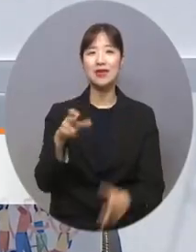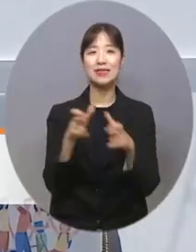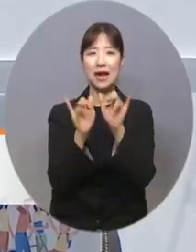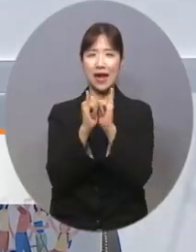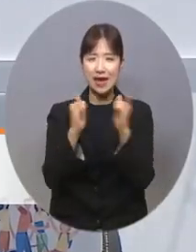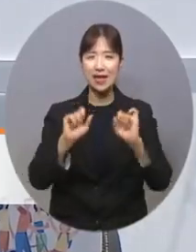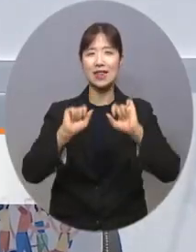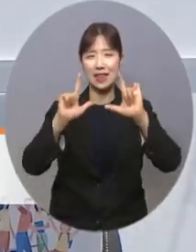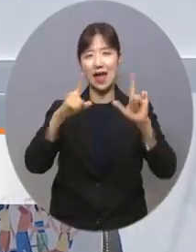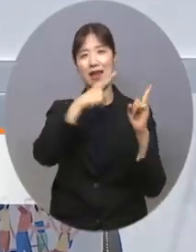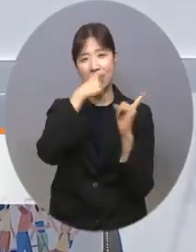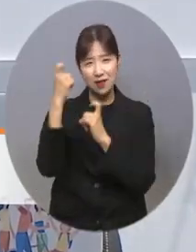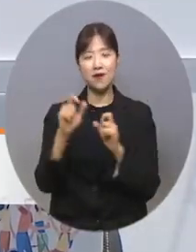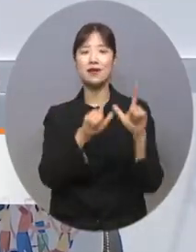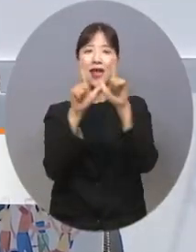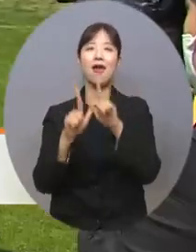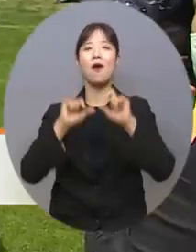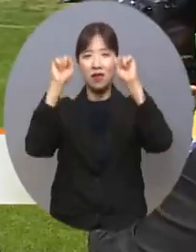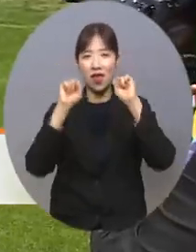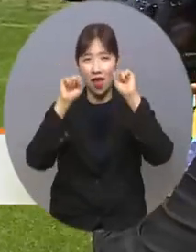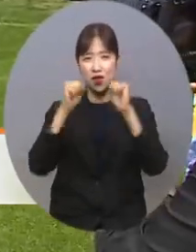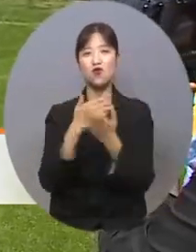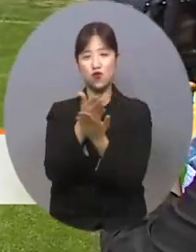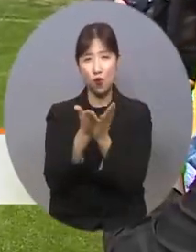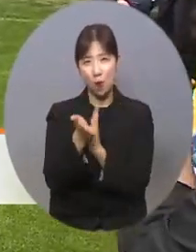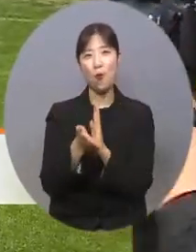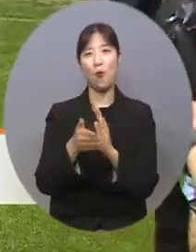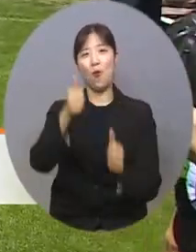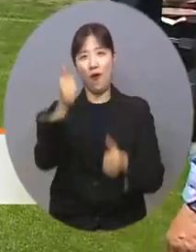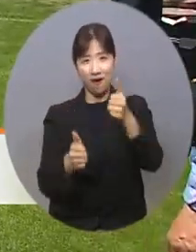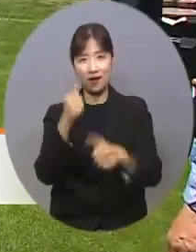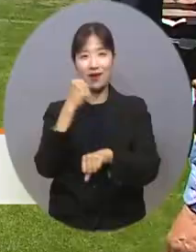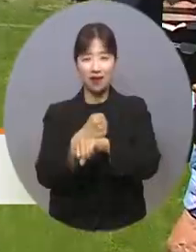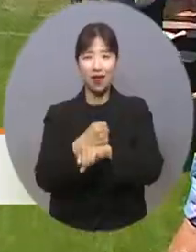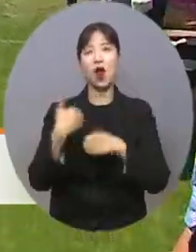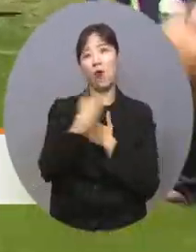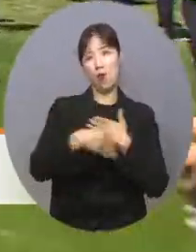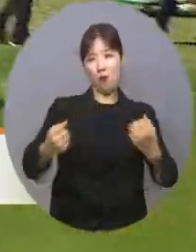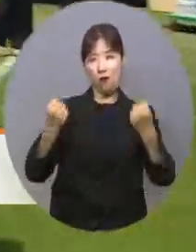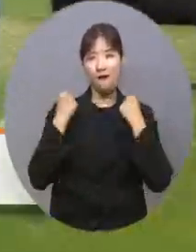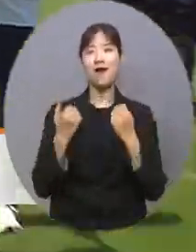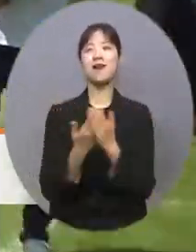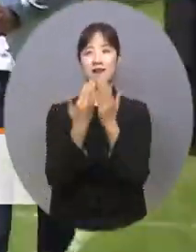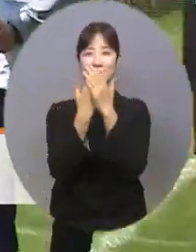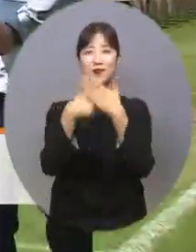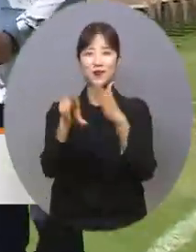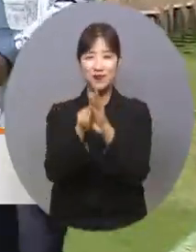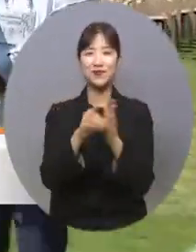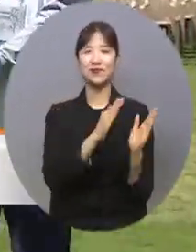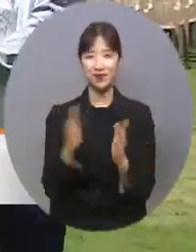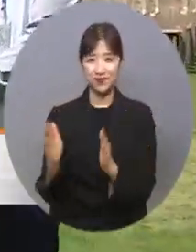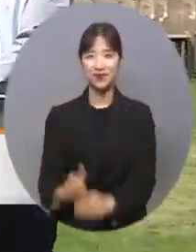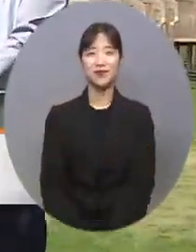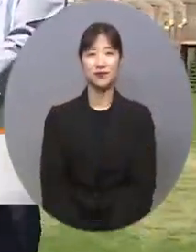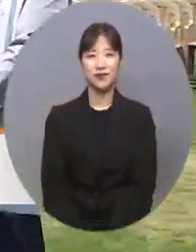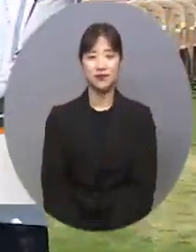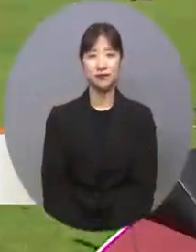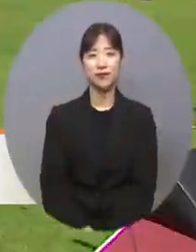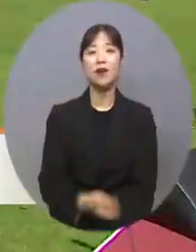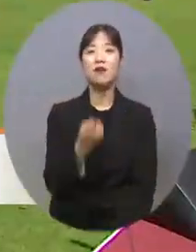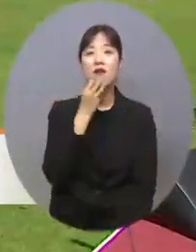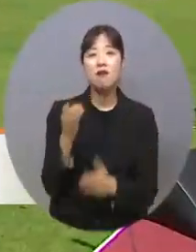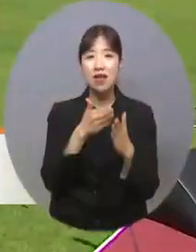기념하고 생활체육 종목 경기를 통해 지체장애인의 건강 증진을 도모하기 위해 마련됐습니다. 이날